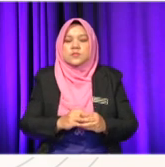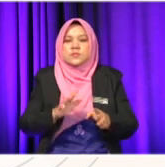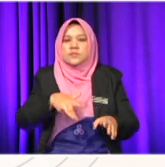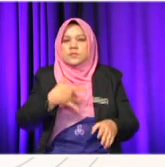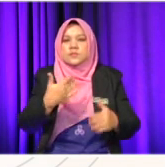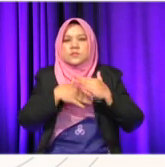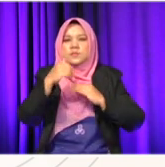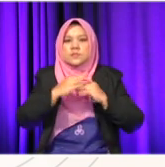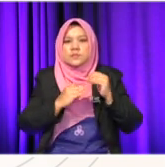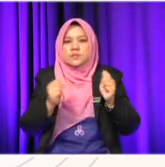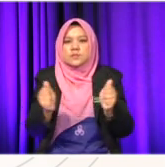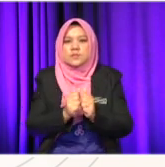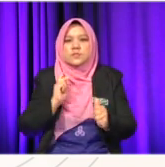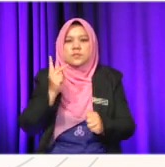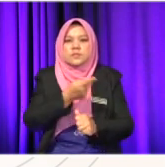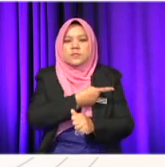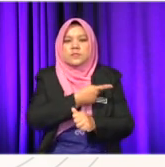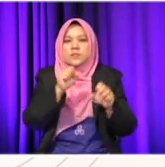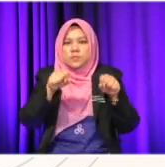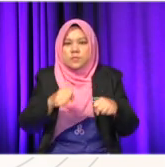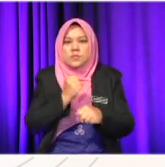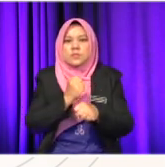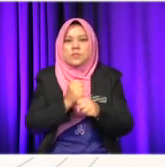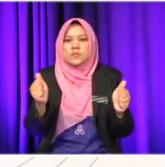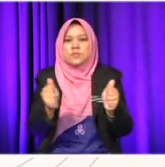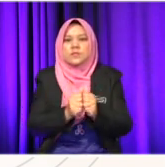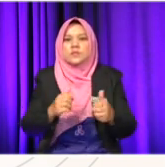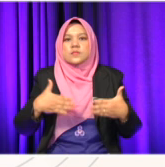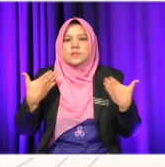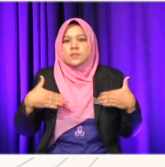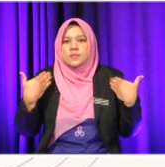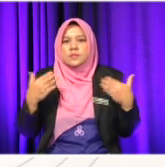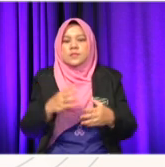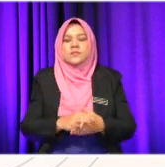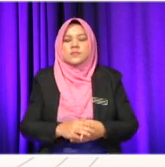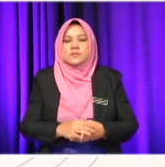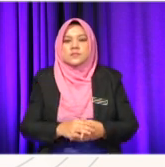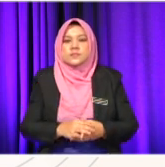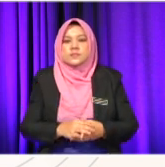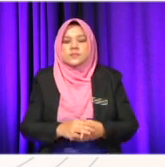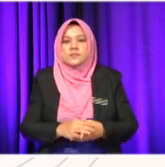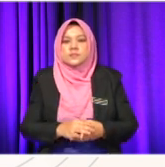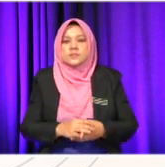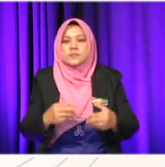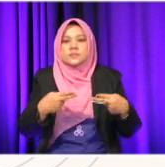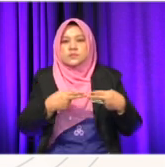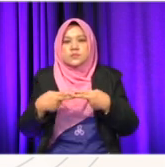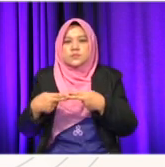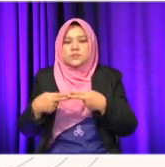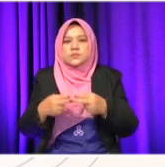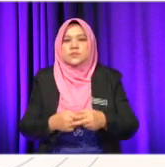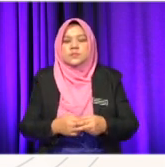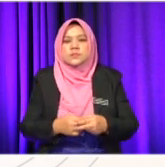kita dan dia dapat bekerja dengan kita dengan gembira dan tenang Oke rangkaian dan jalinan yang luas ini memberikan